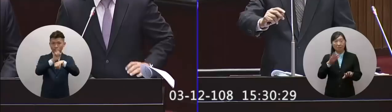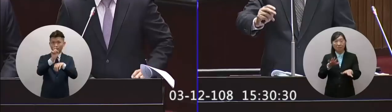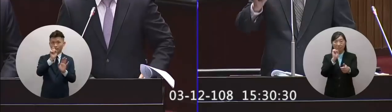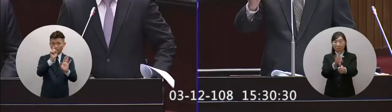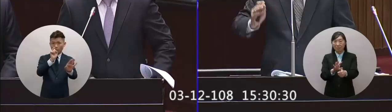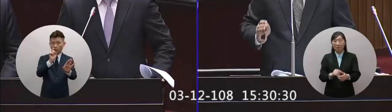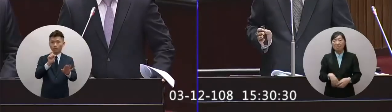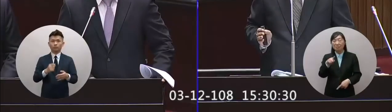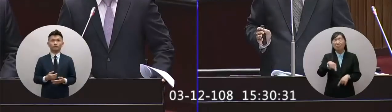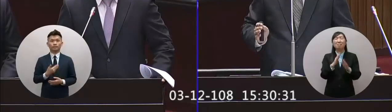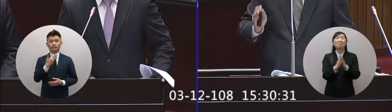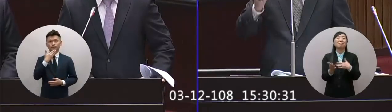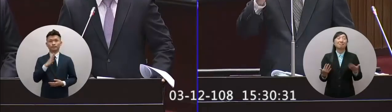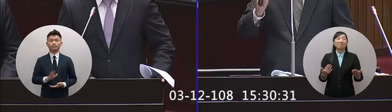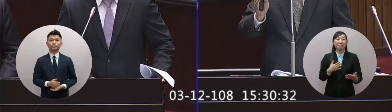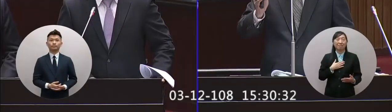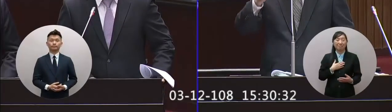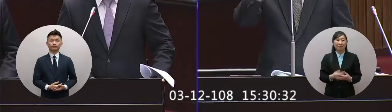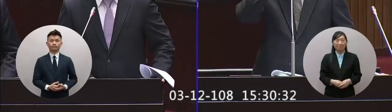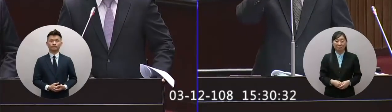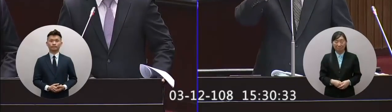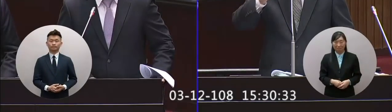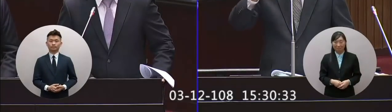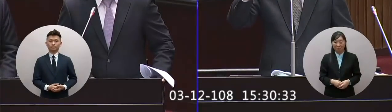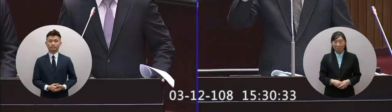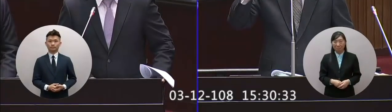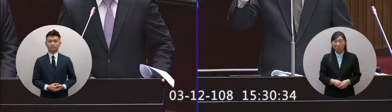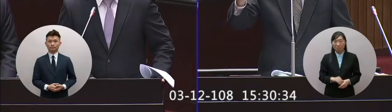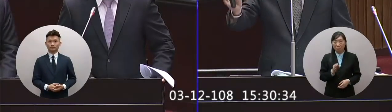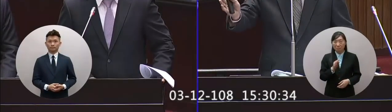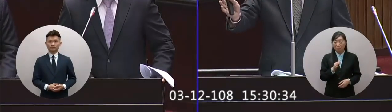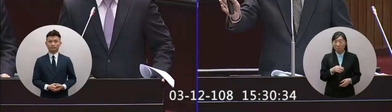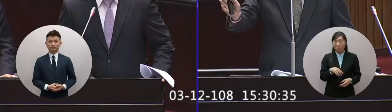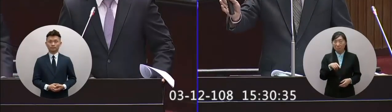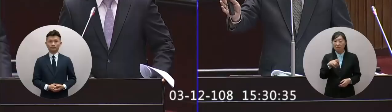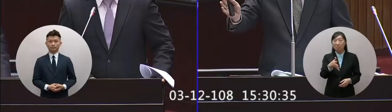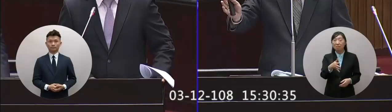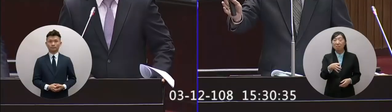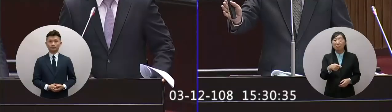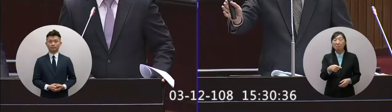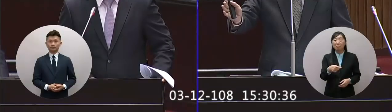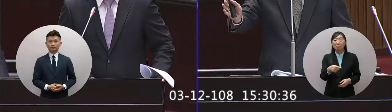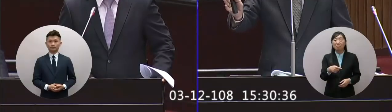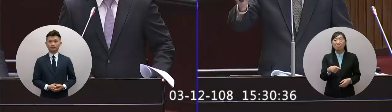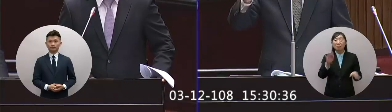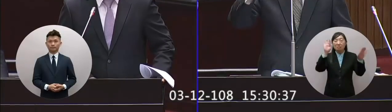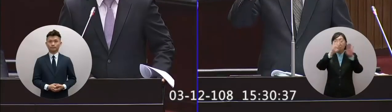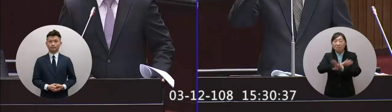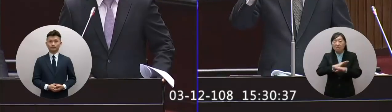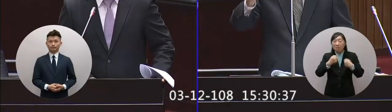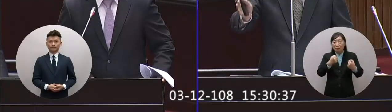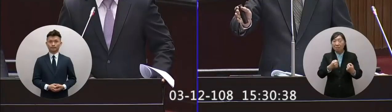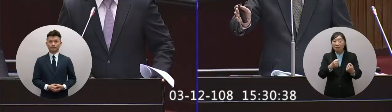部长讲的，就是讲这个我都清楚啊，我只是要讲的就是说，为什么前面的晚间开车的时